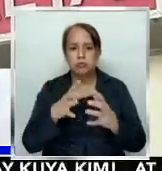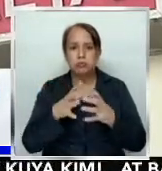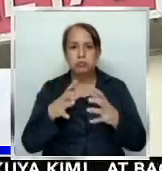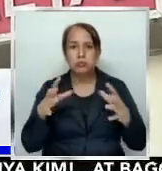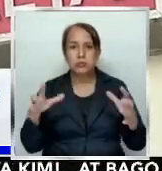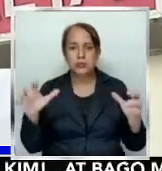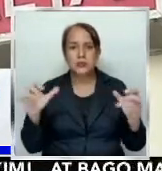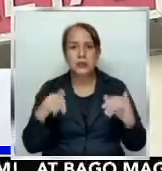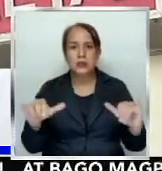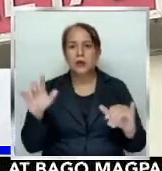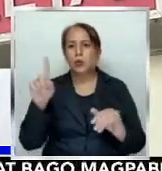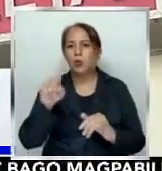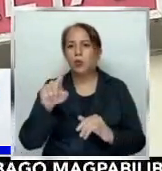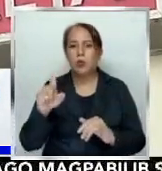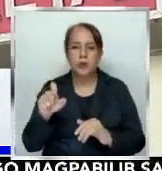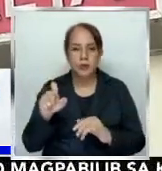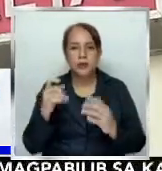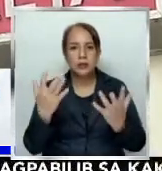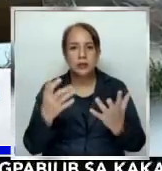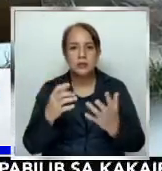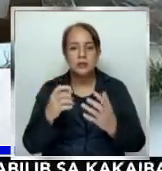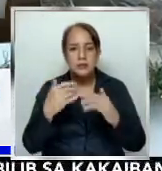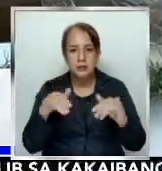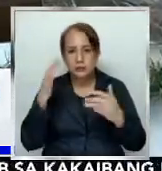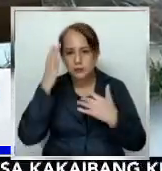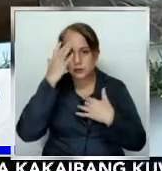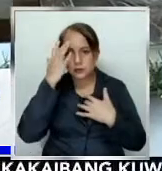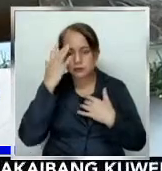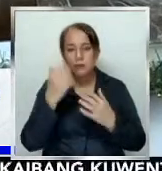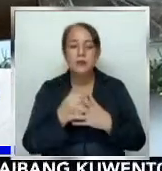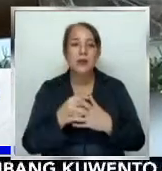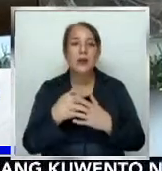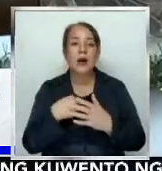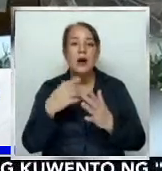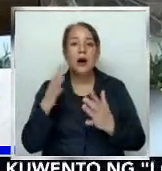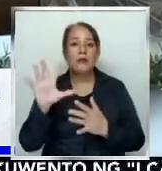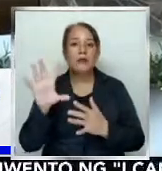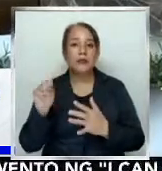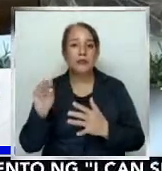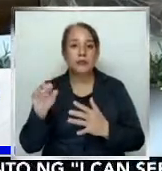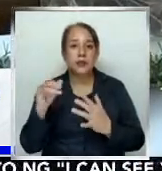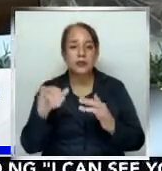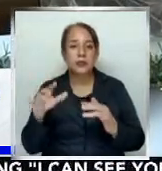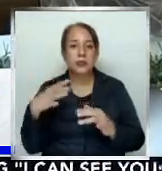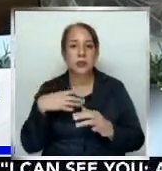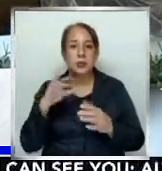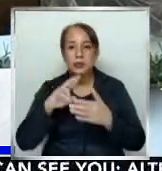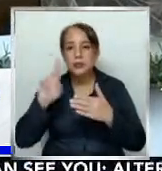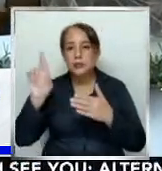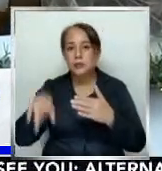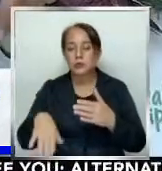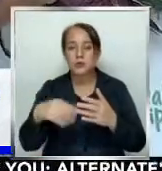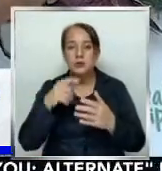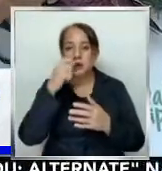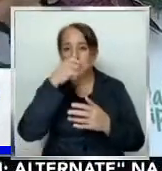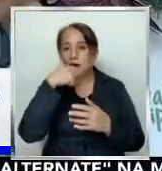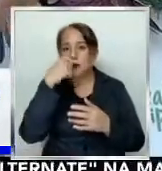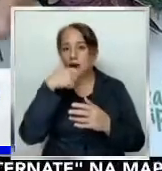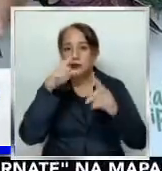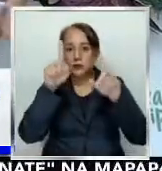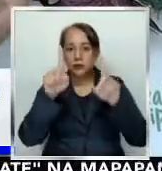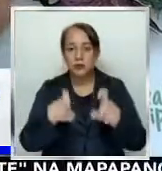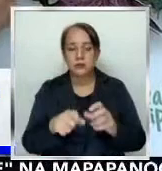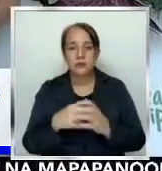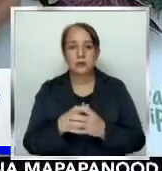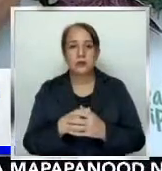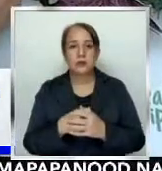higit 100 na raw ang kanilang active cases, habang may 50 pa ang naghihintay ng resulta ng kanilang swab test. Mag-report